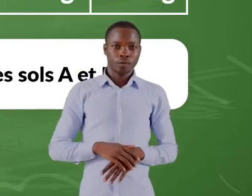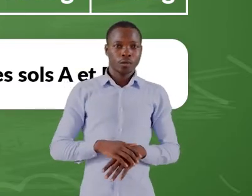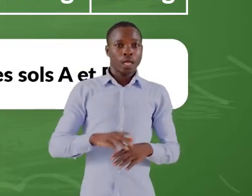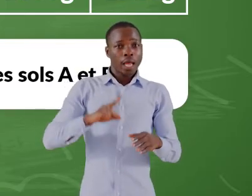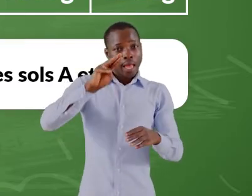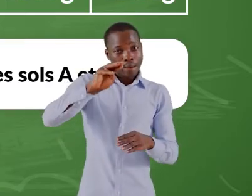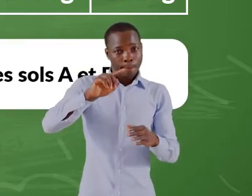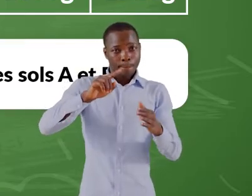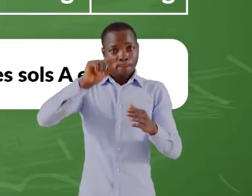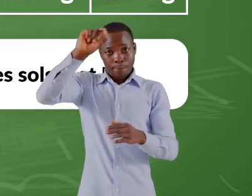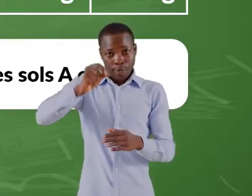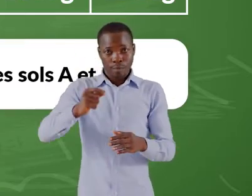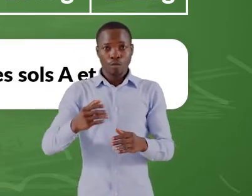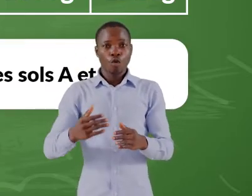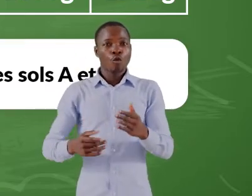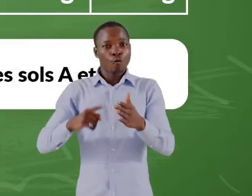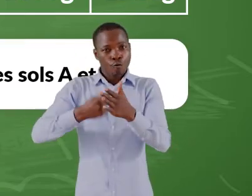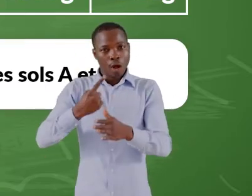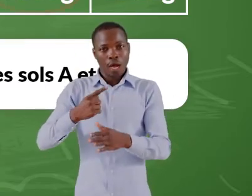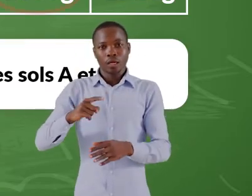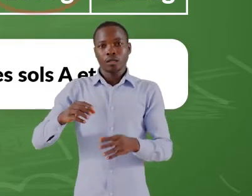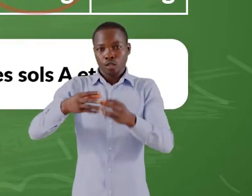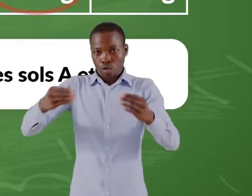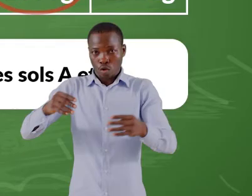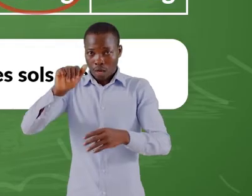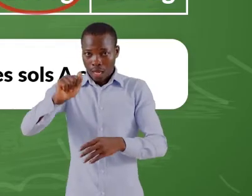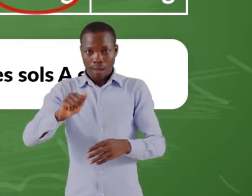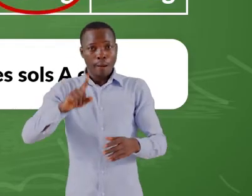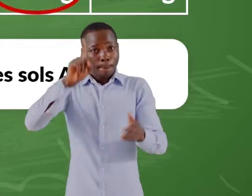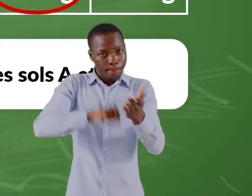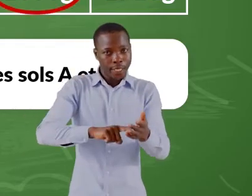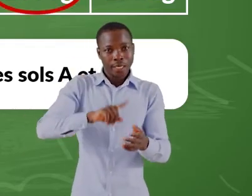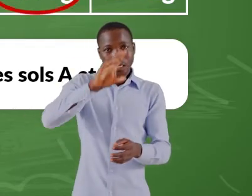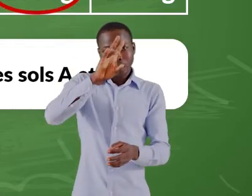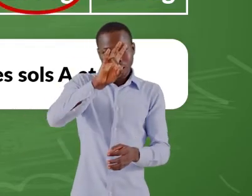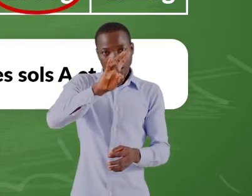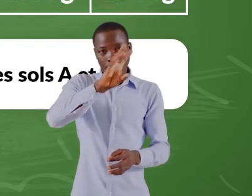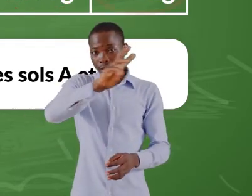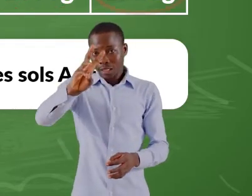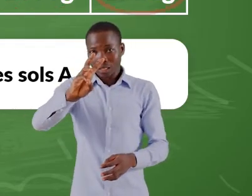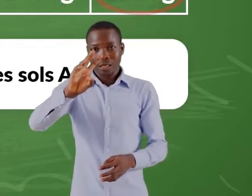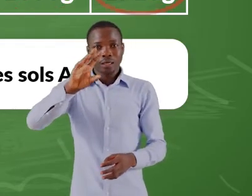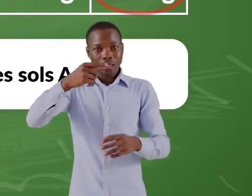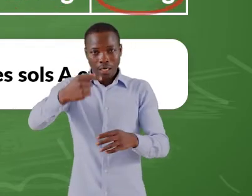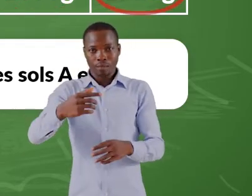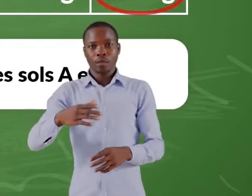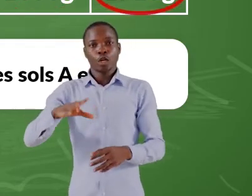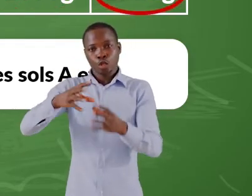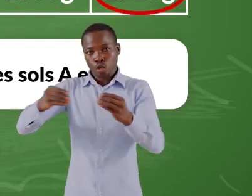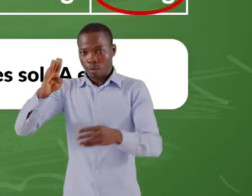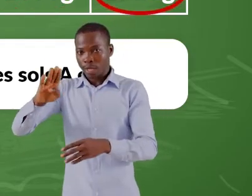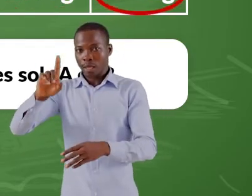M'3, sol A, 1600 grammes, sol B, 1710